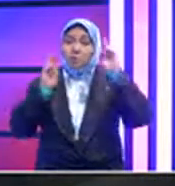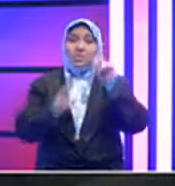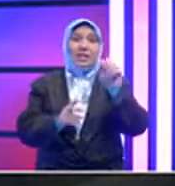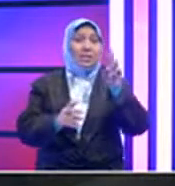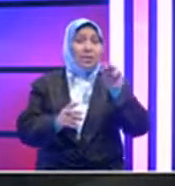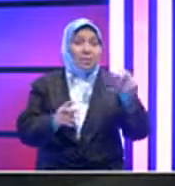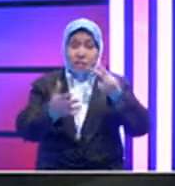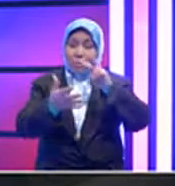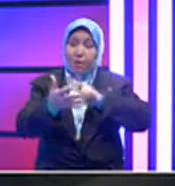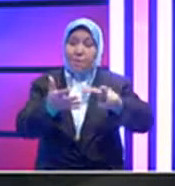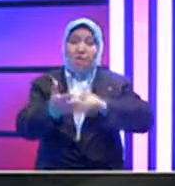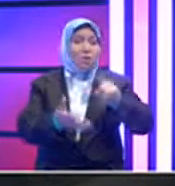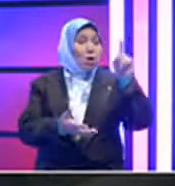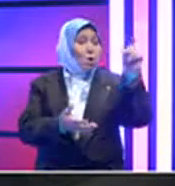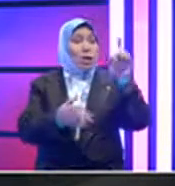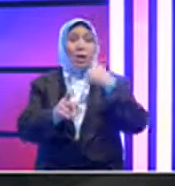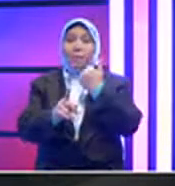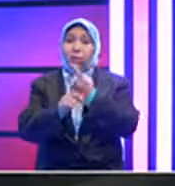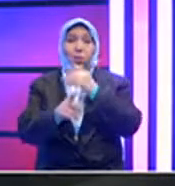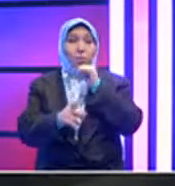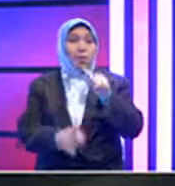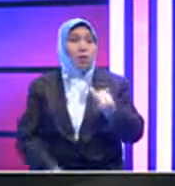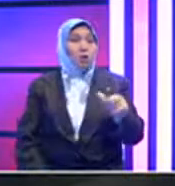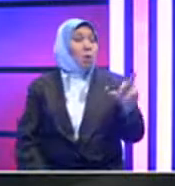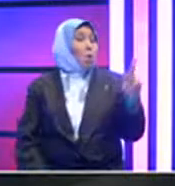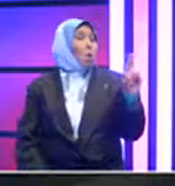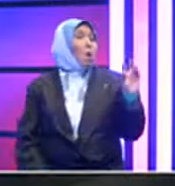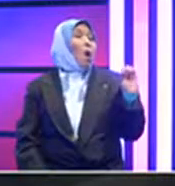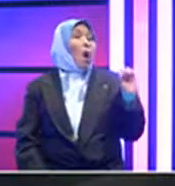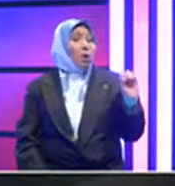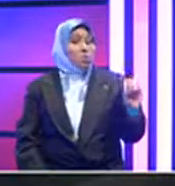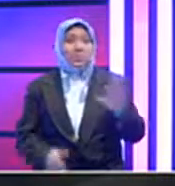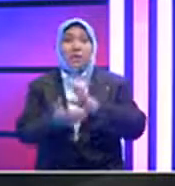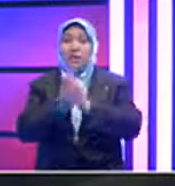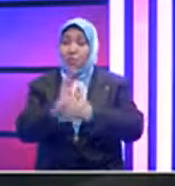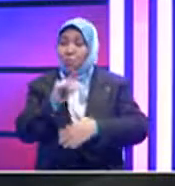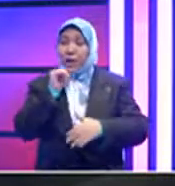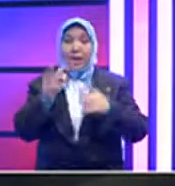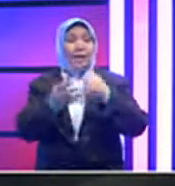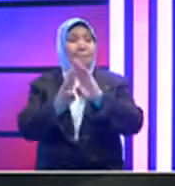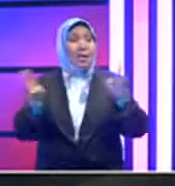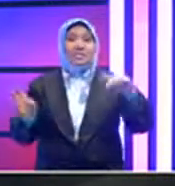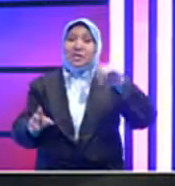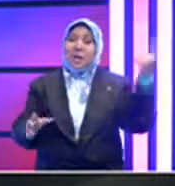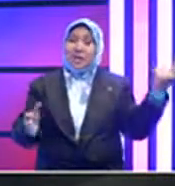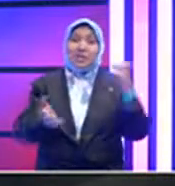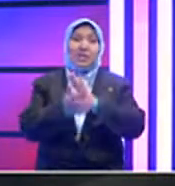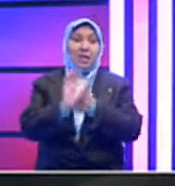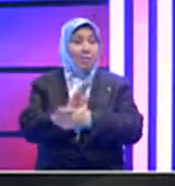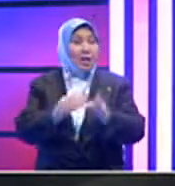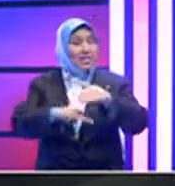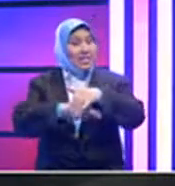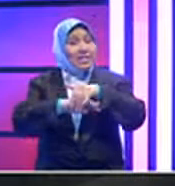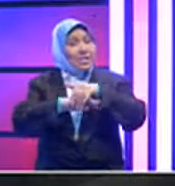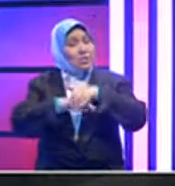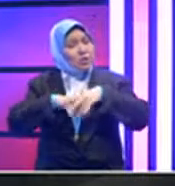membaca roh yang betul-betul ya bukan orang yang daripada bahasa Inggris